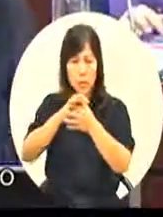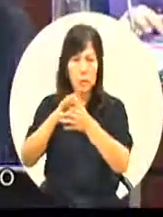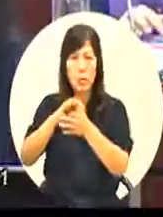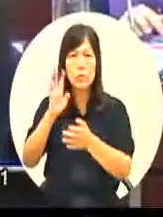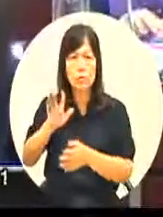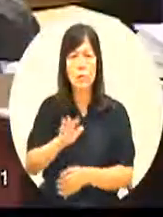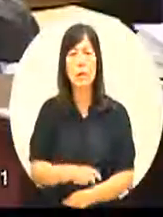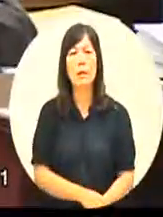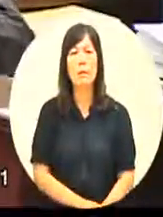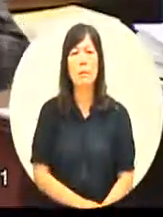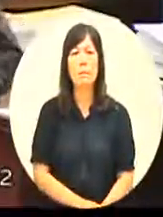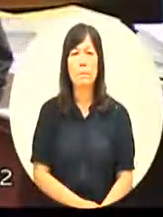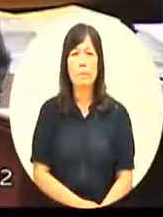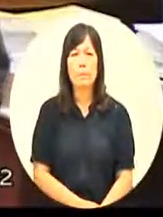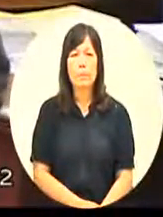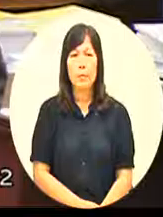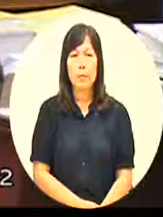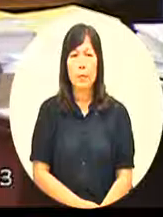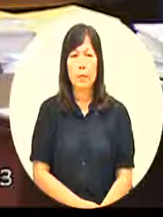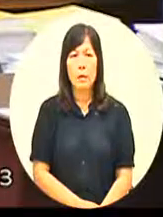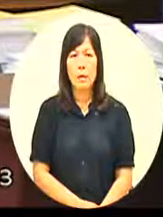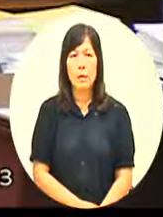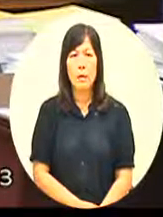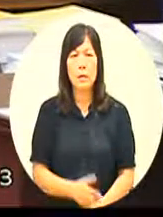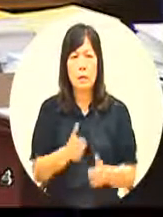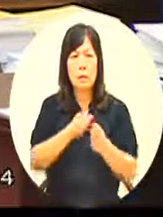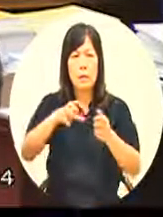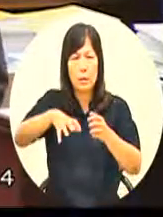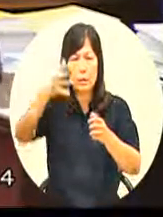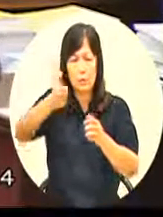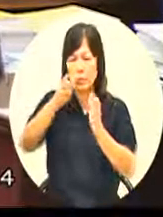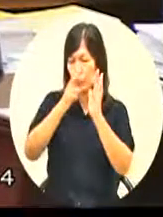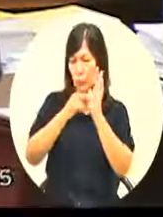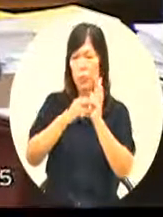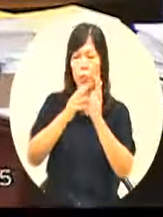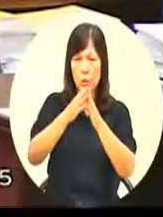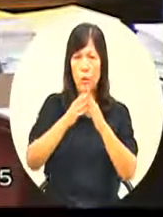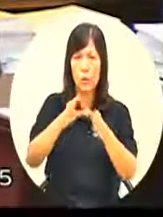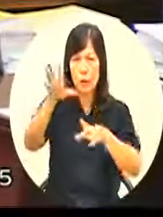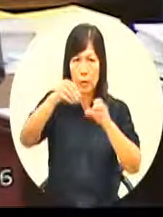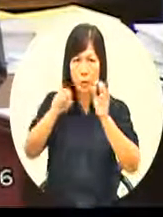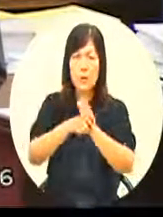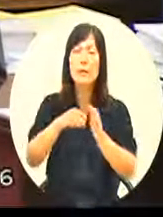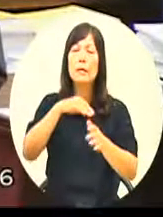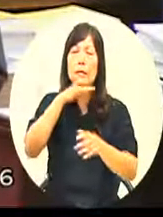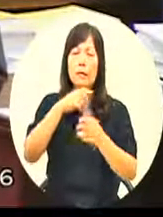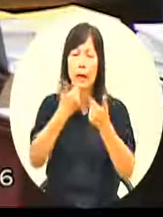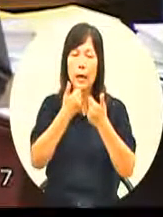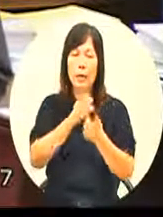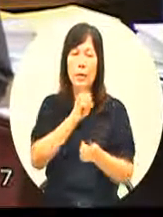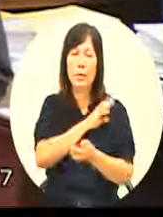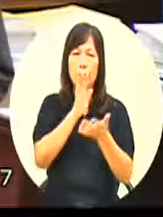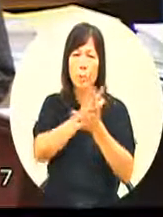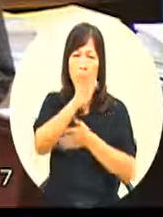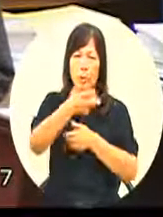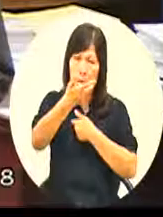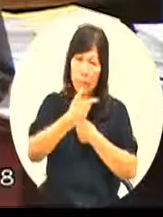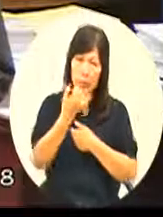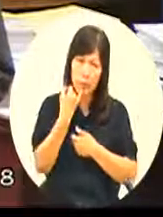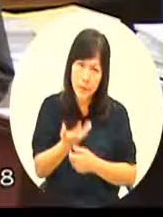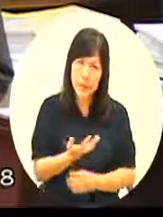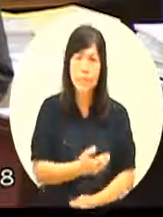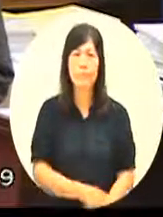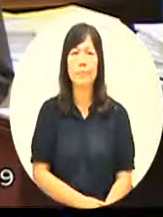谢局长，局长请坐哈。谢谢局长的说明啊，那个资料是不是会后可以再提供给我们做参考？因